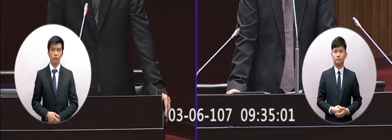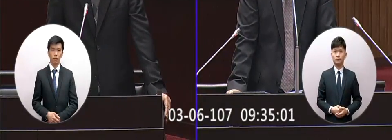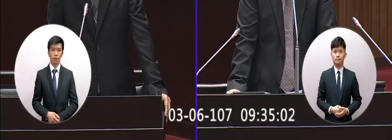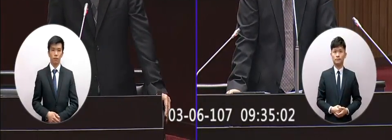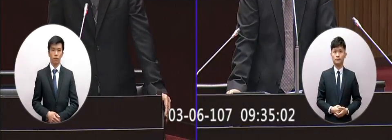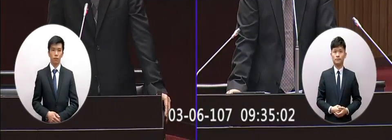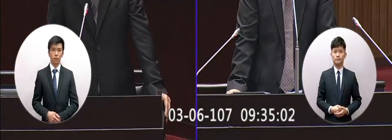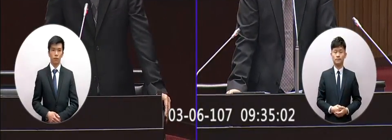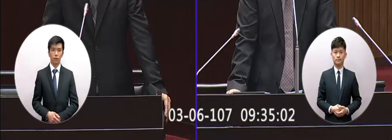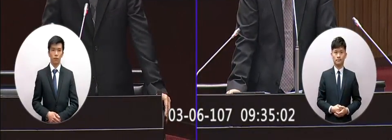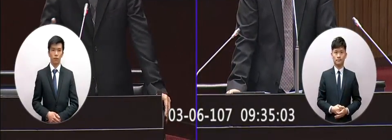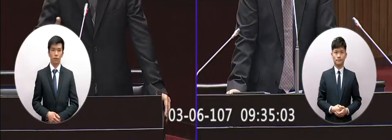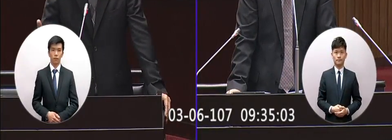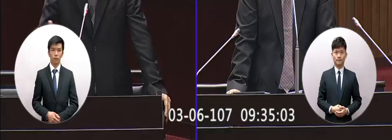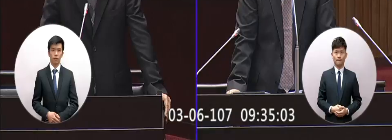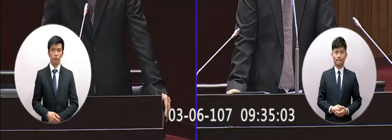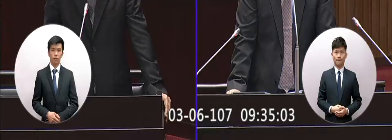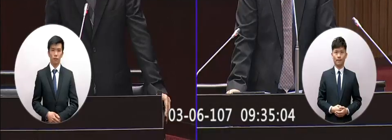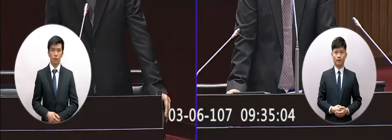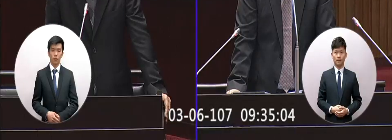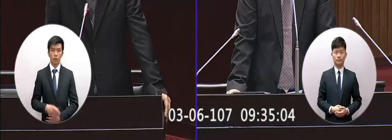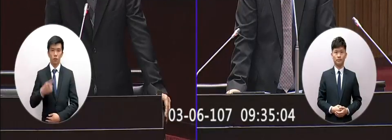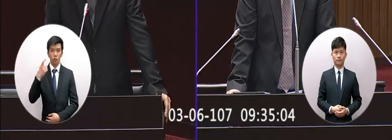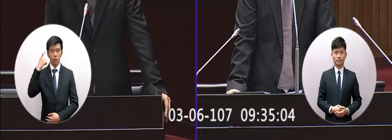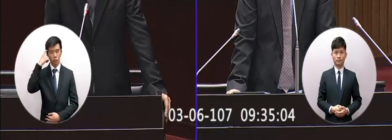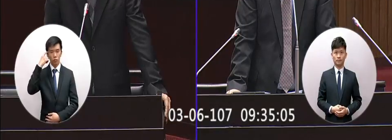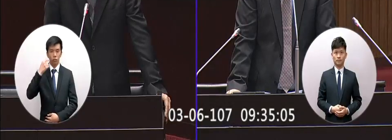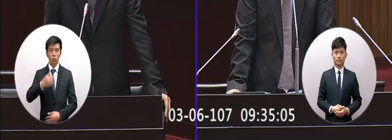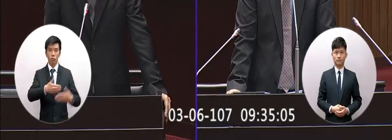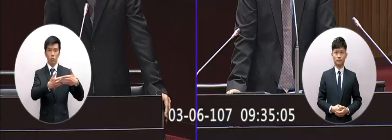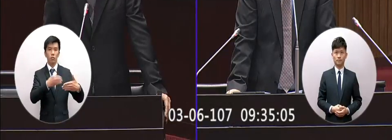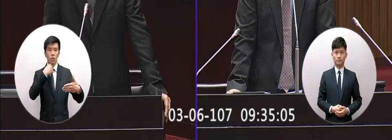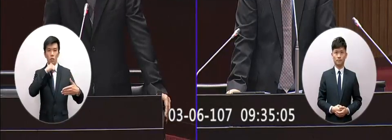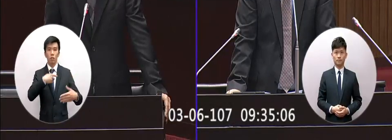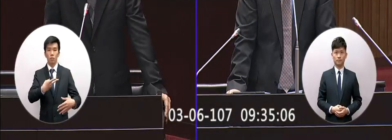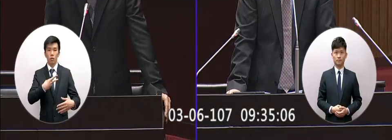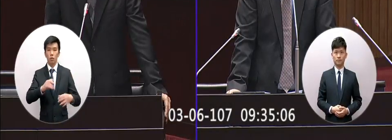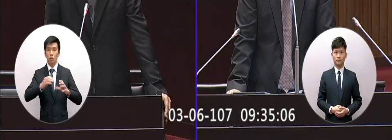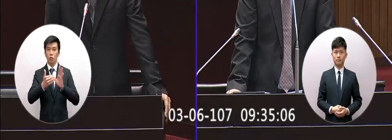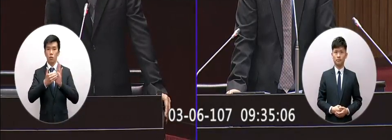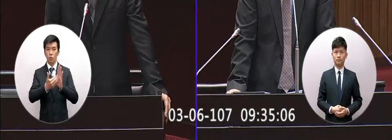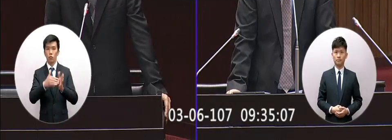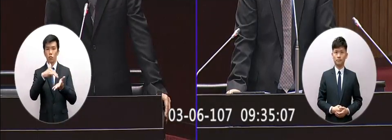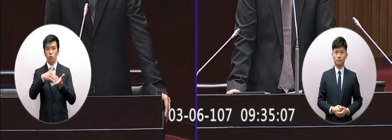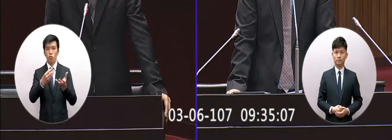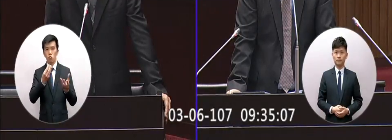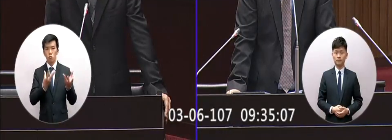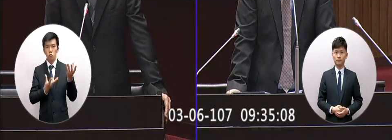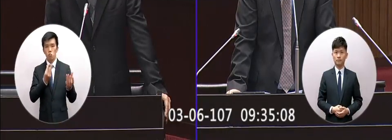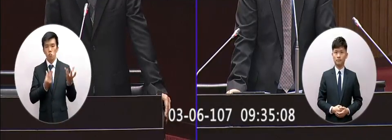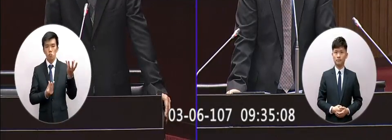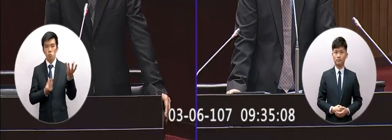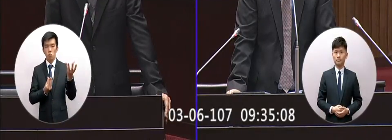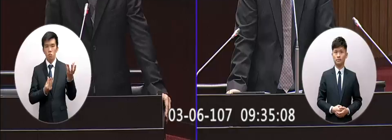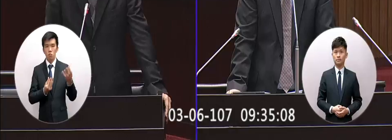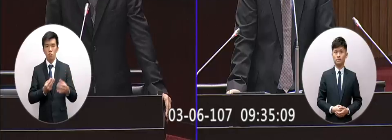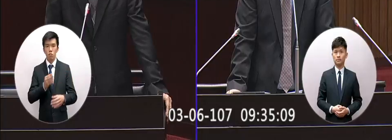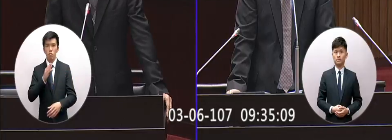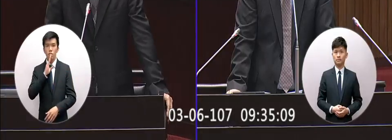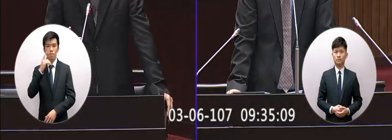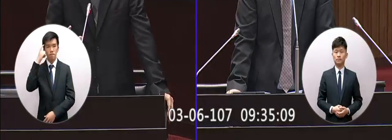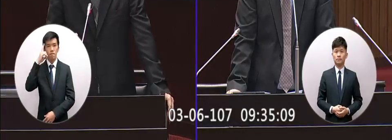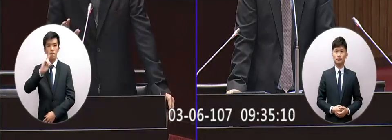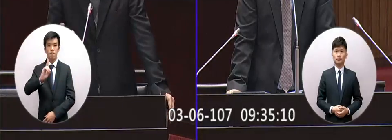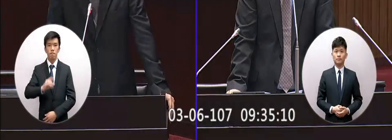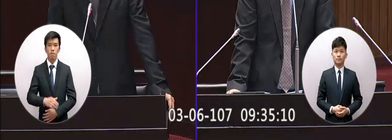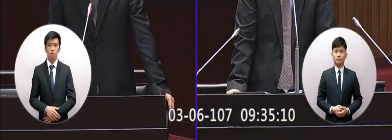想，双方的这个国防预算啊的不对称，可以看出双